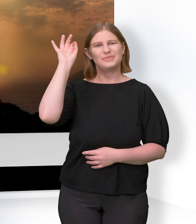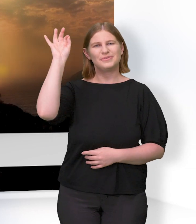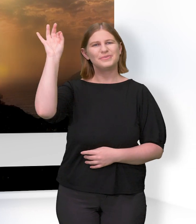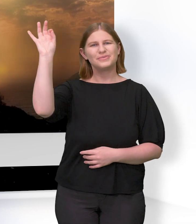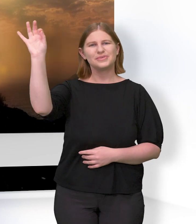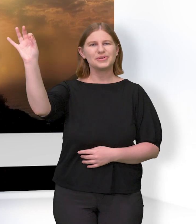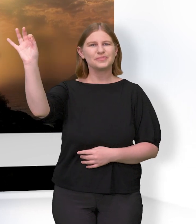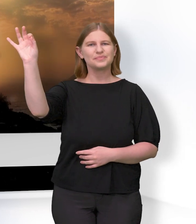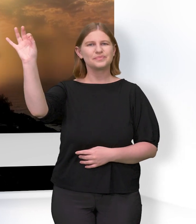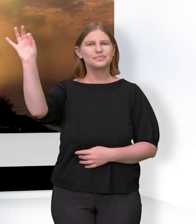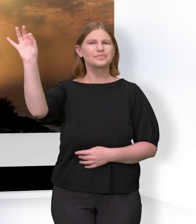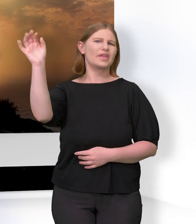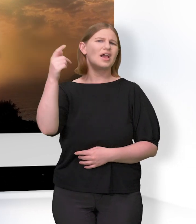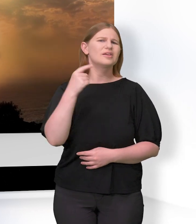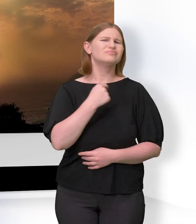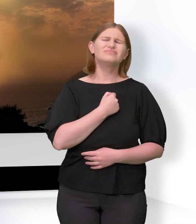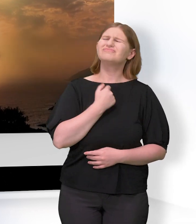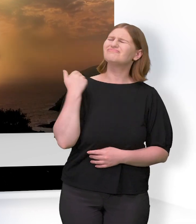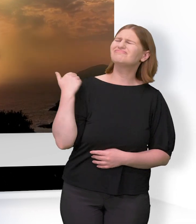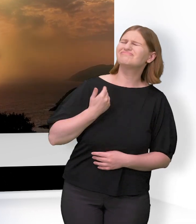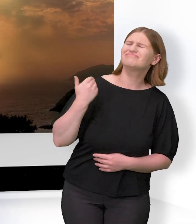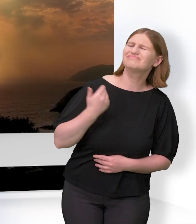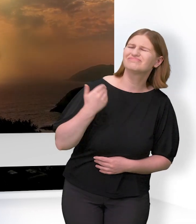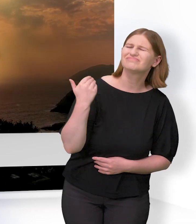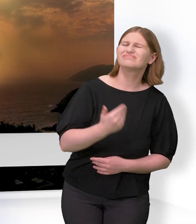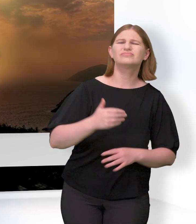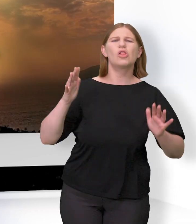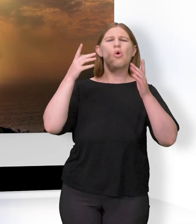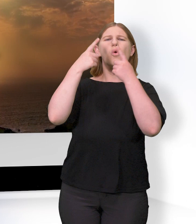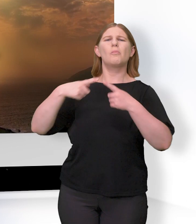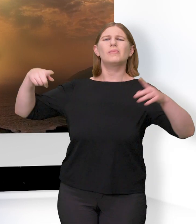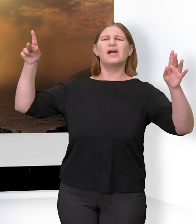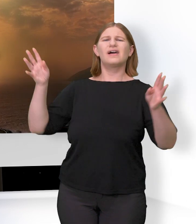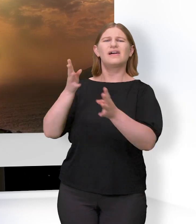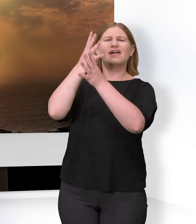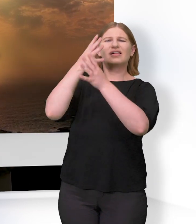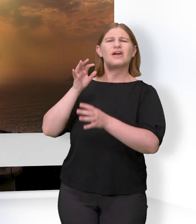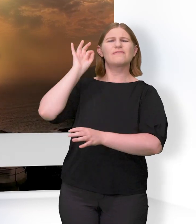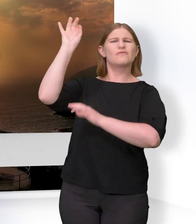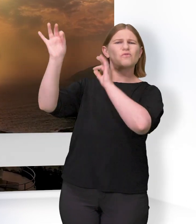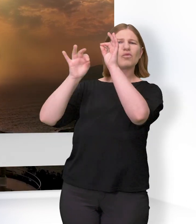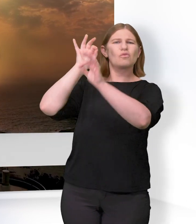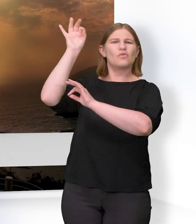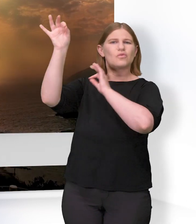Herzensgrund ein Loblied nach dem anderen an,